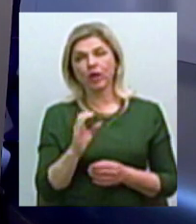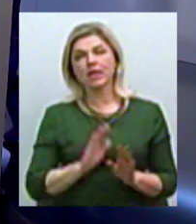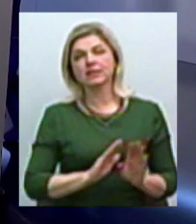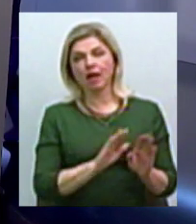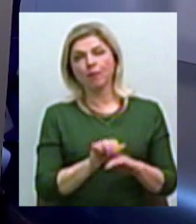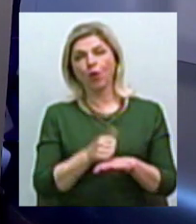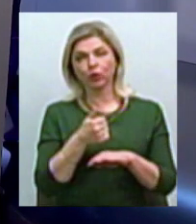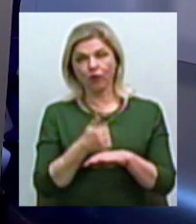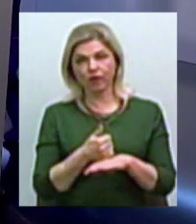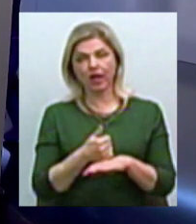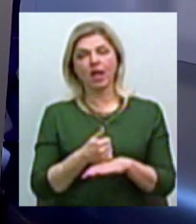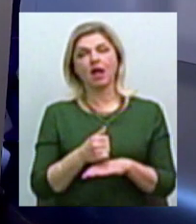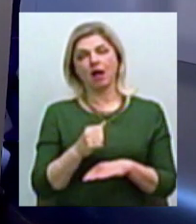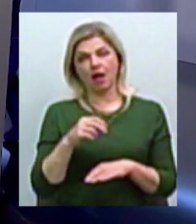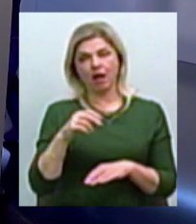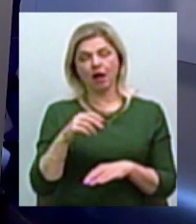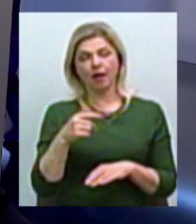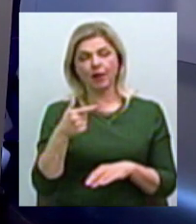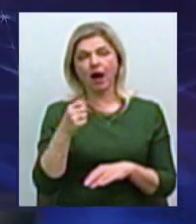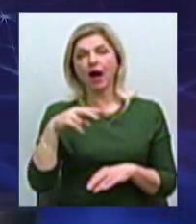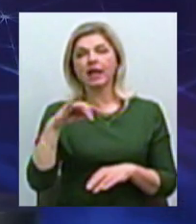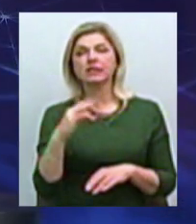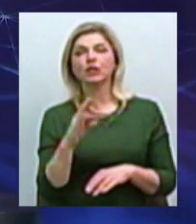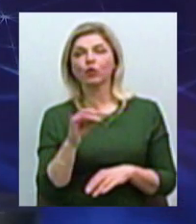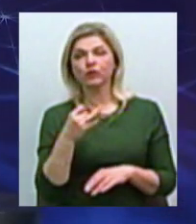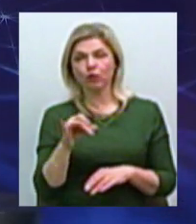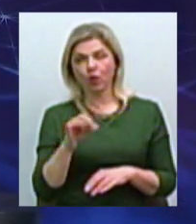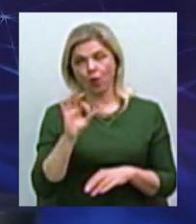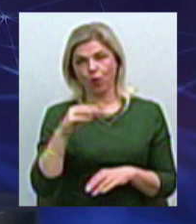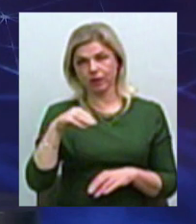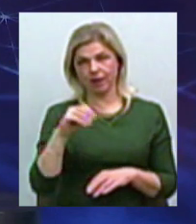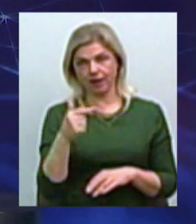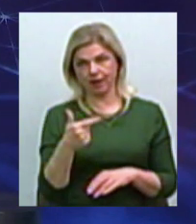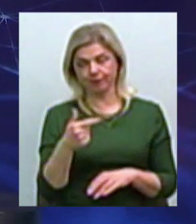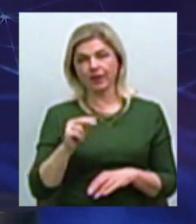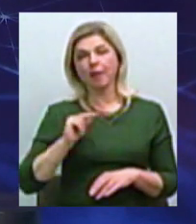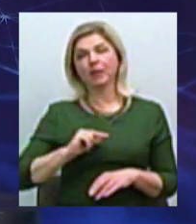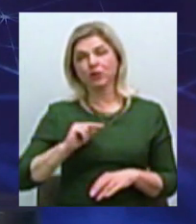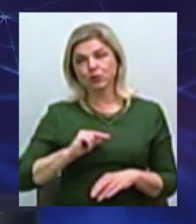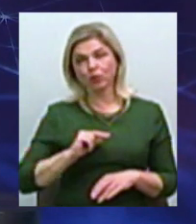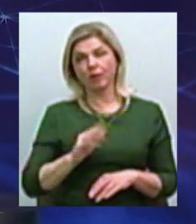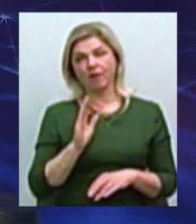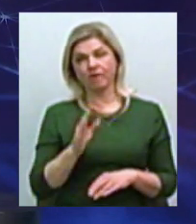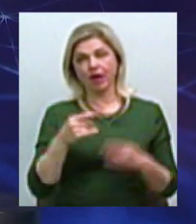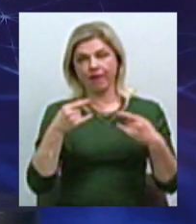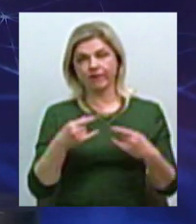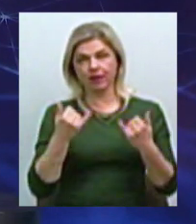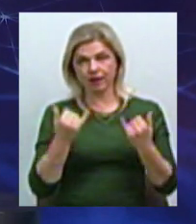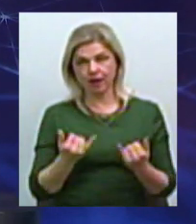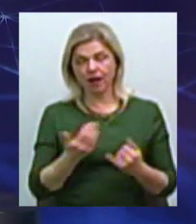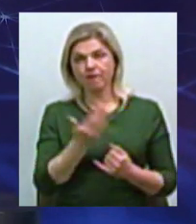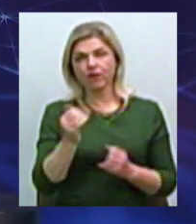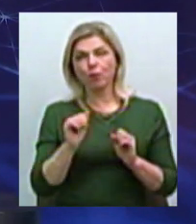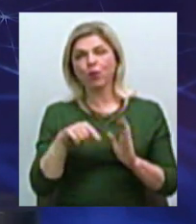ОТГ. Вітаю вас у нашій студії. Добре. А я нагадую нашим глядачам, що ми працюємо в прямому ефірі, тож ви можете поставити